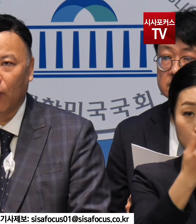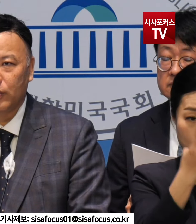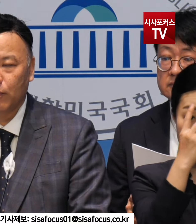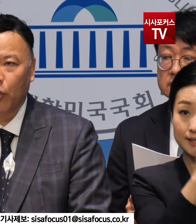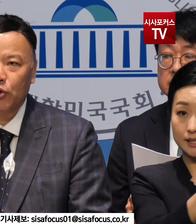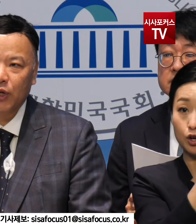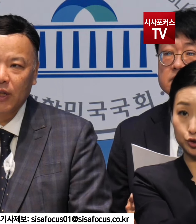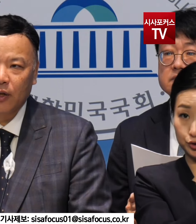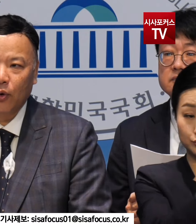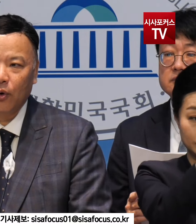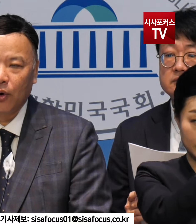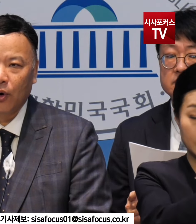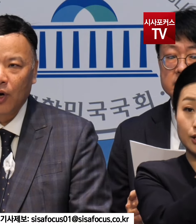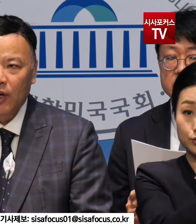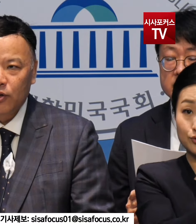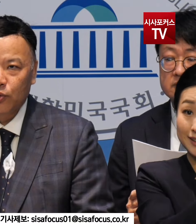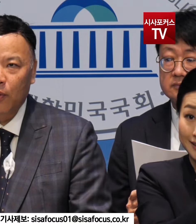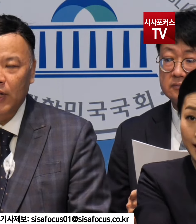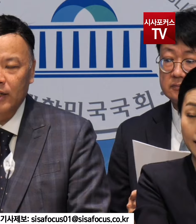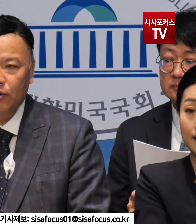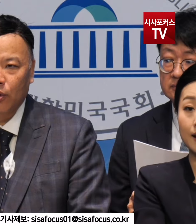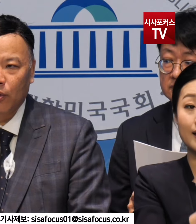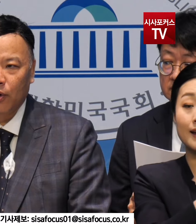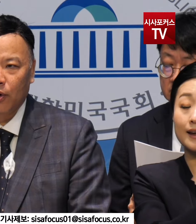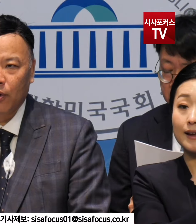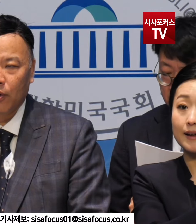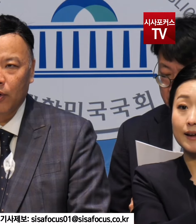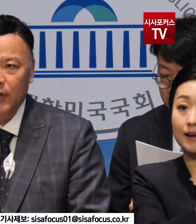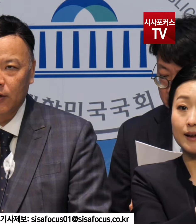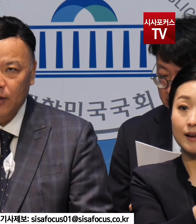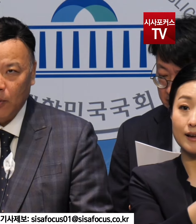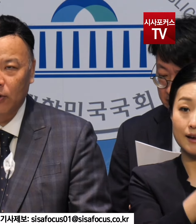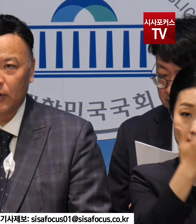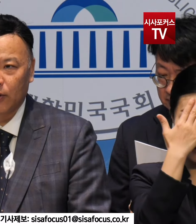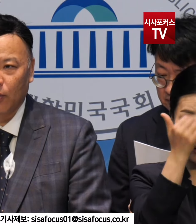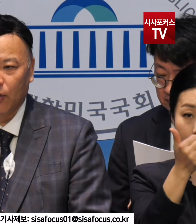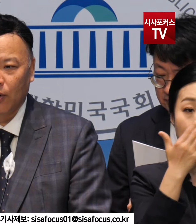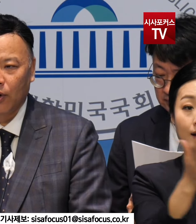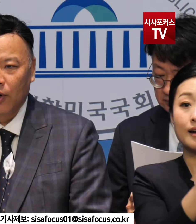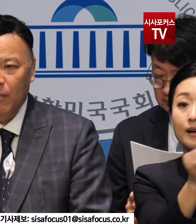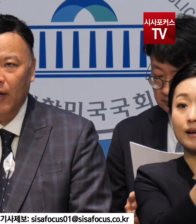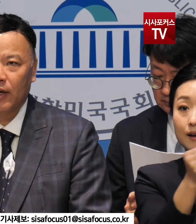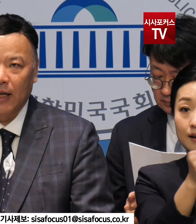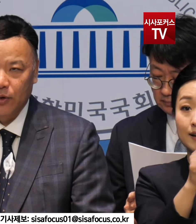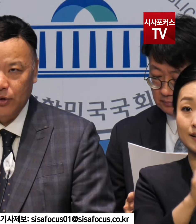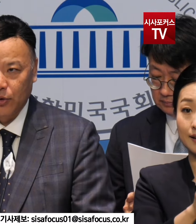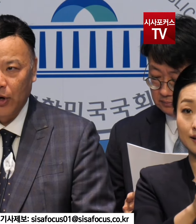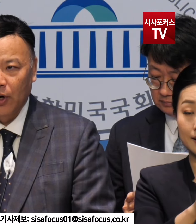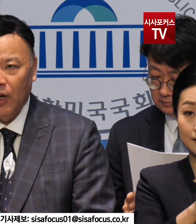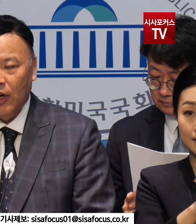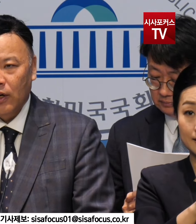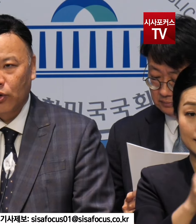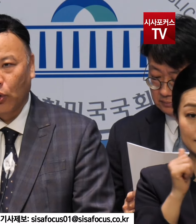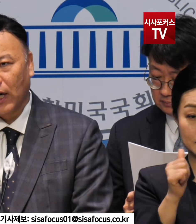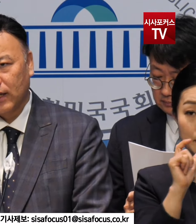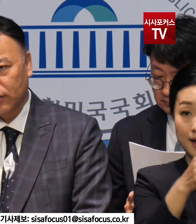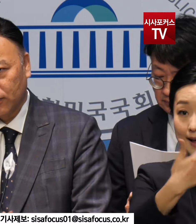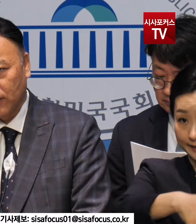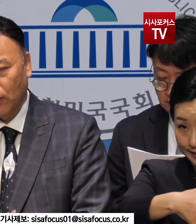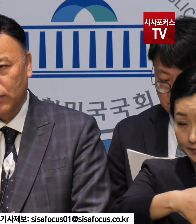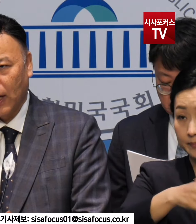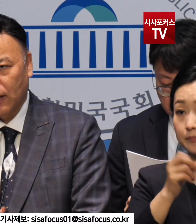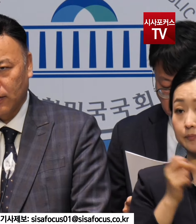받고 지금 복역 중인데도 주범은 아직도 2년이 넘었는데도 판결이 안 이루어지고요. 그리고